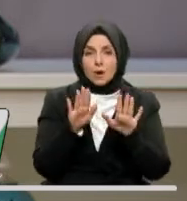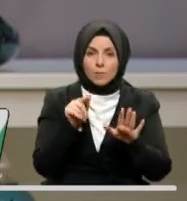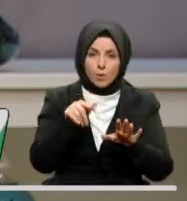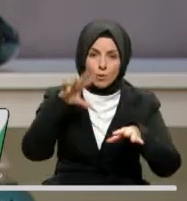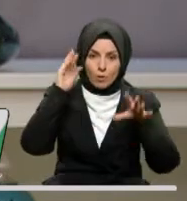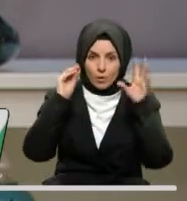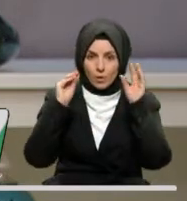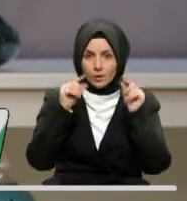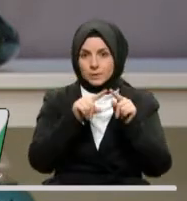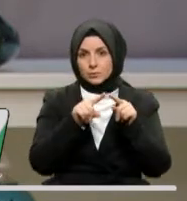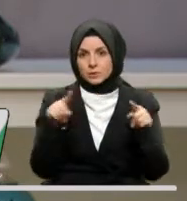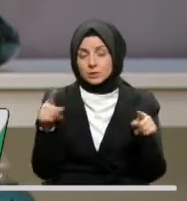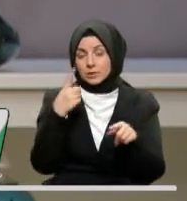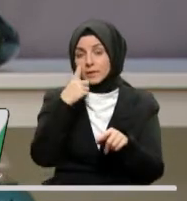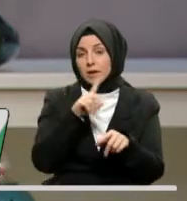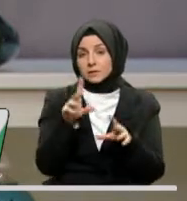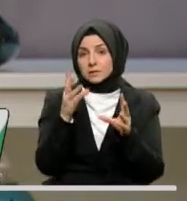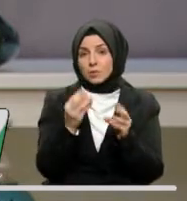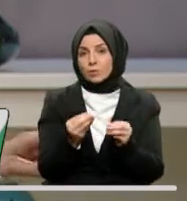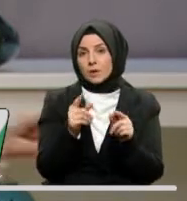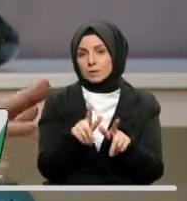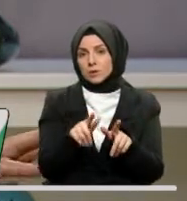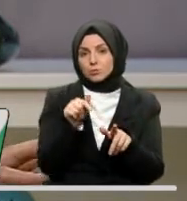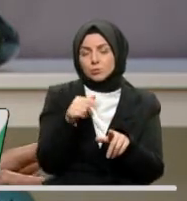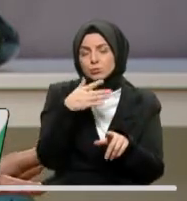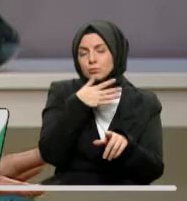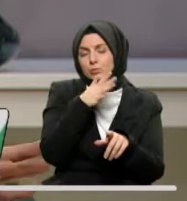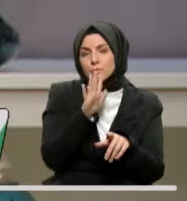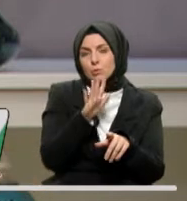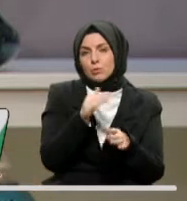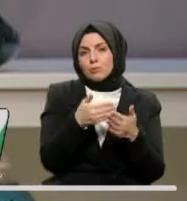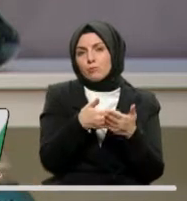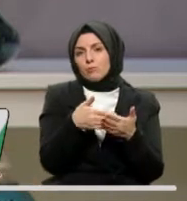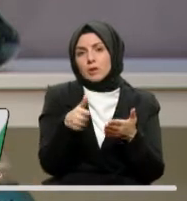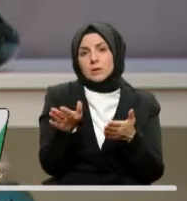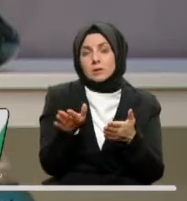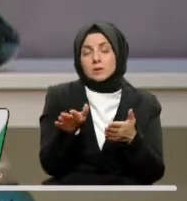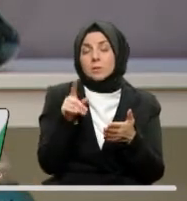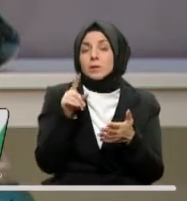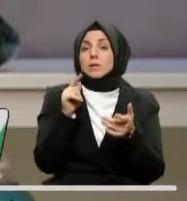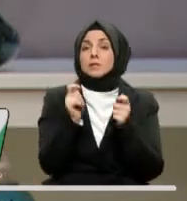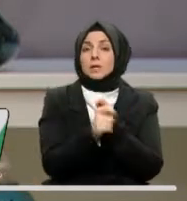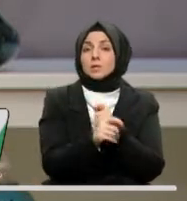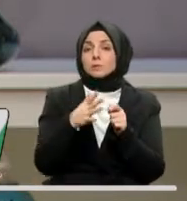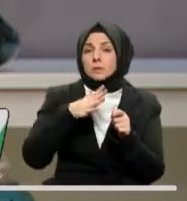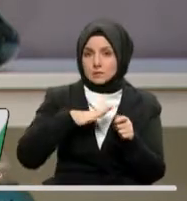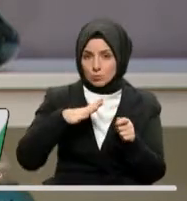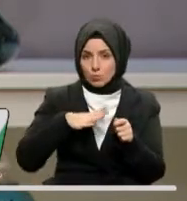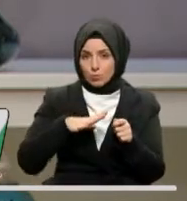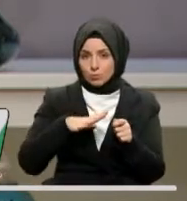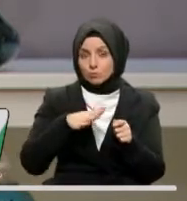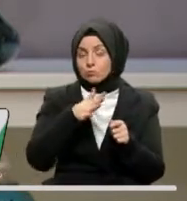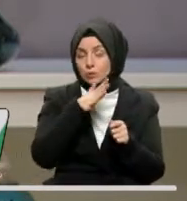sürecinde Ben yalnız mıyım peki şimdi bunu bilmediğimi ve reddettiğini fark ettim bir dönüşümden geçmek zorunda olduğumu artık